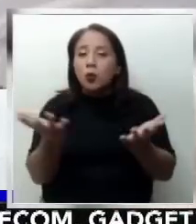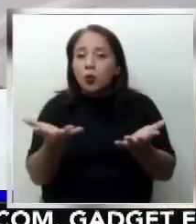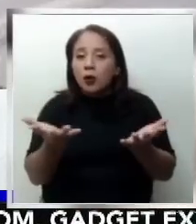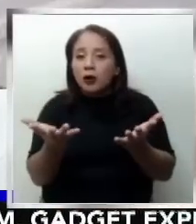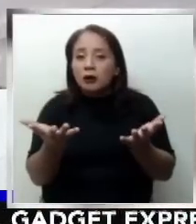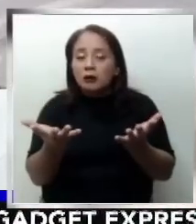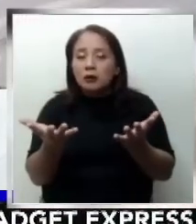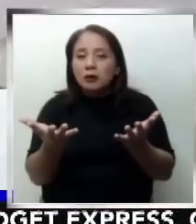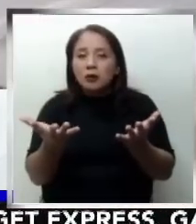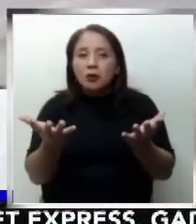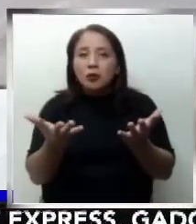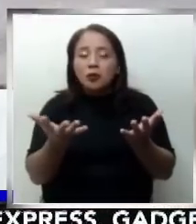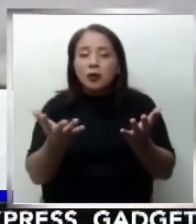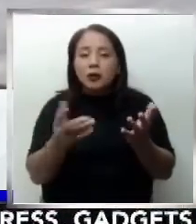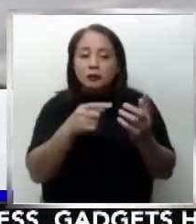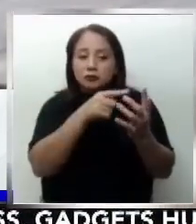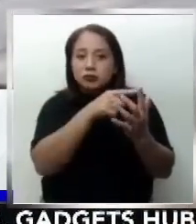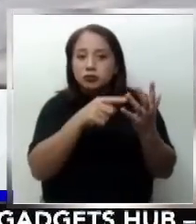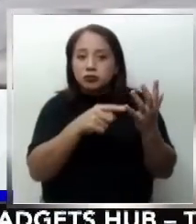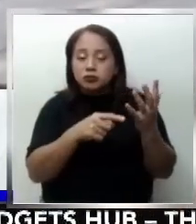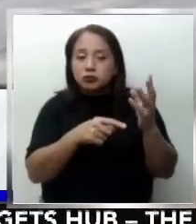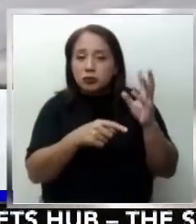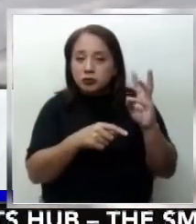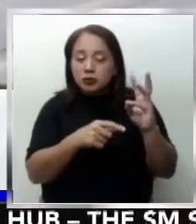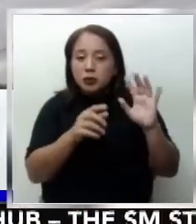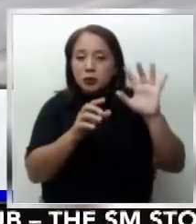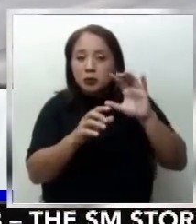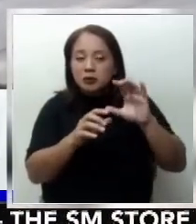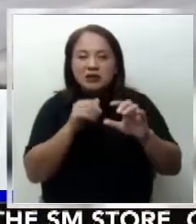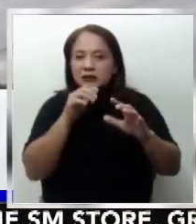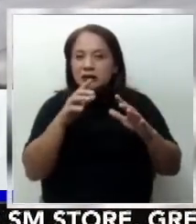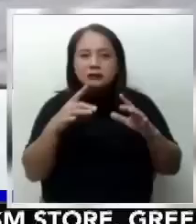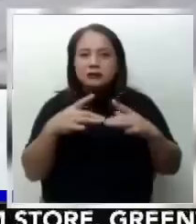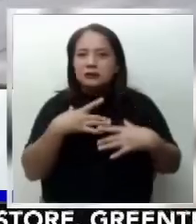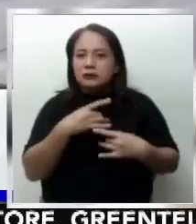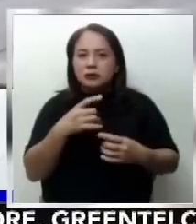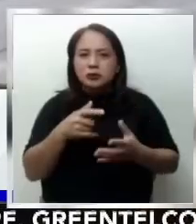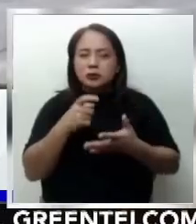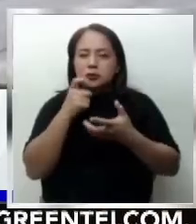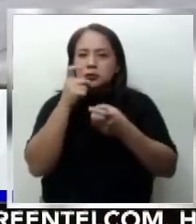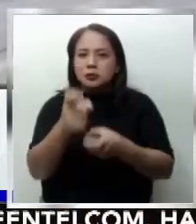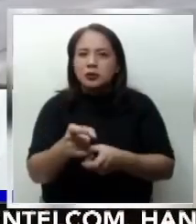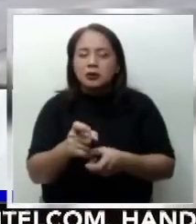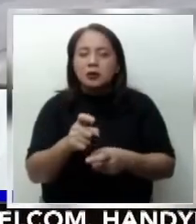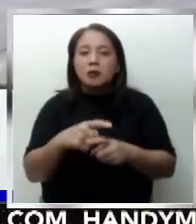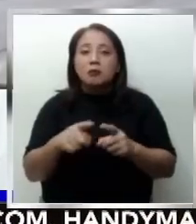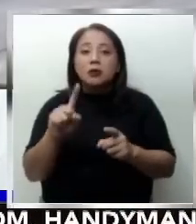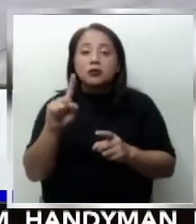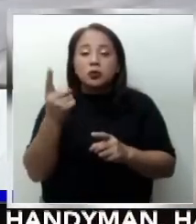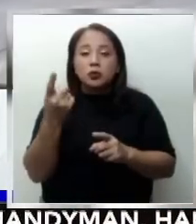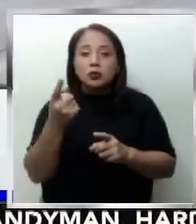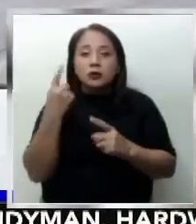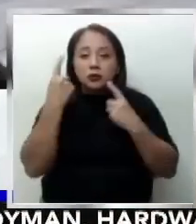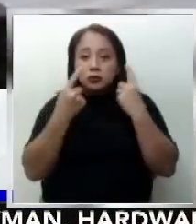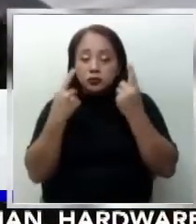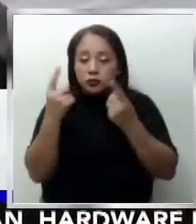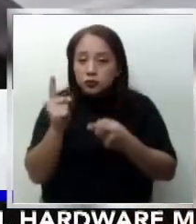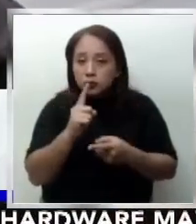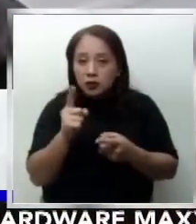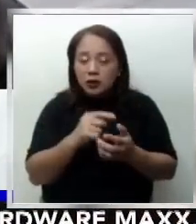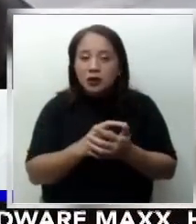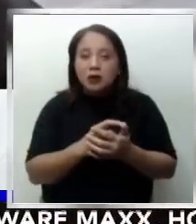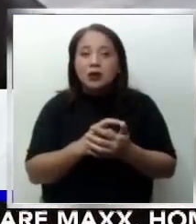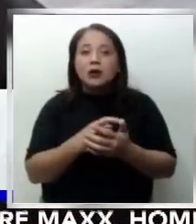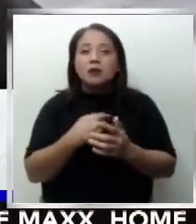nandun itong mga taong hinahanap. Hindi na raw sila interesado dyan sa reward. Ang kanila lamang concern is mahuli itong